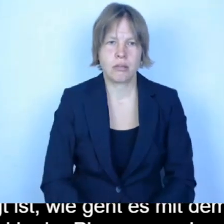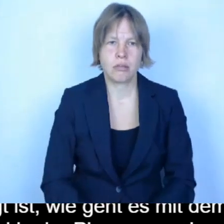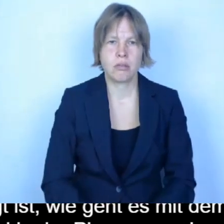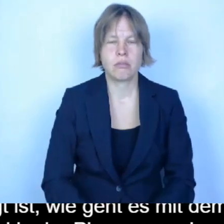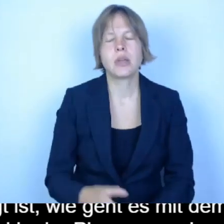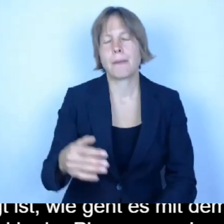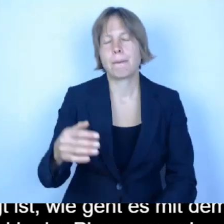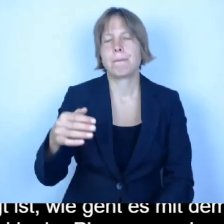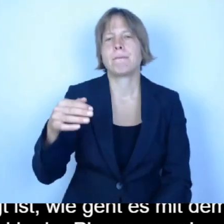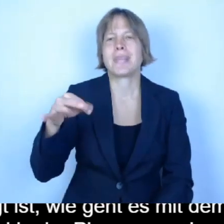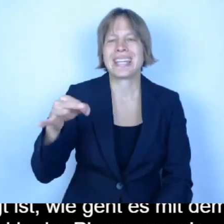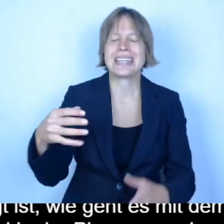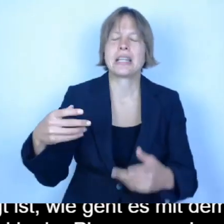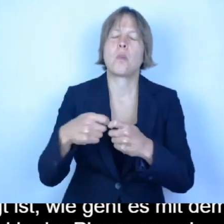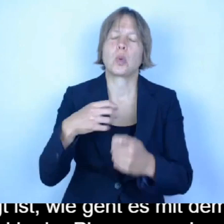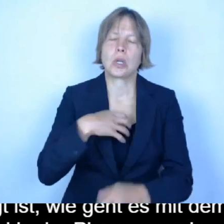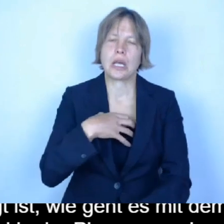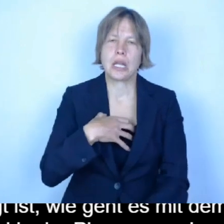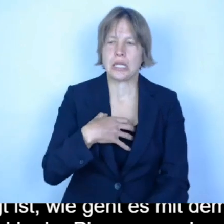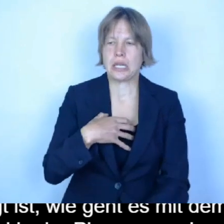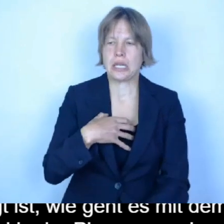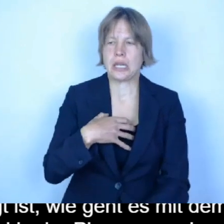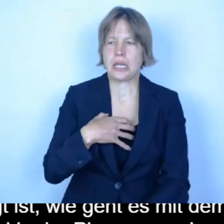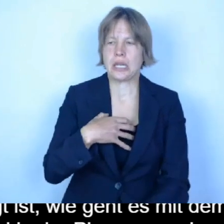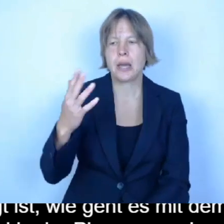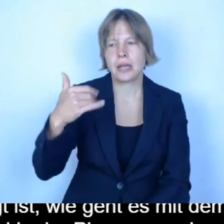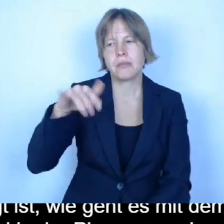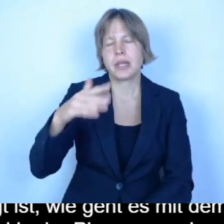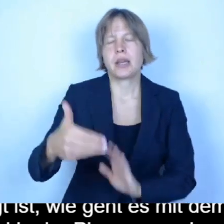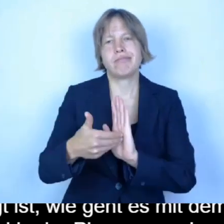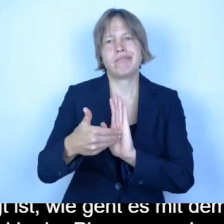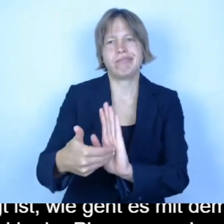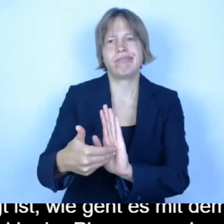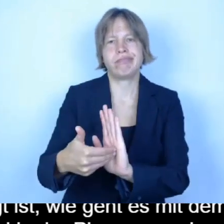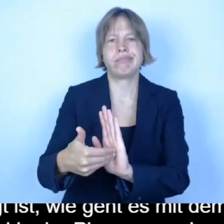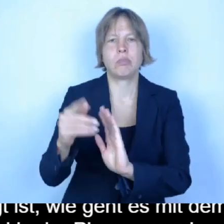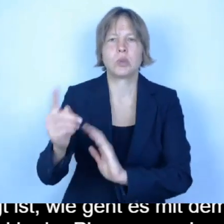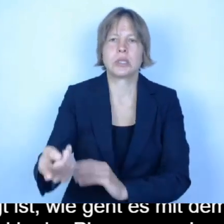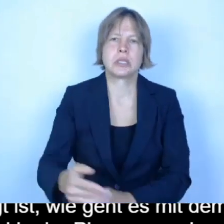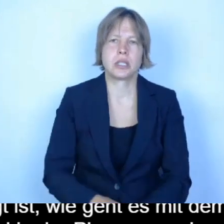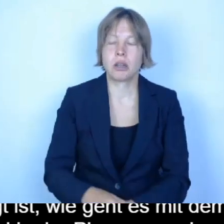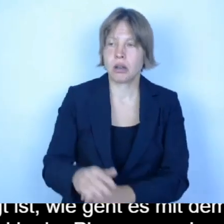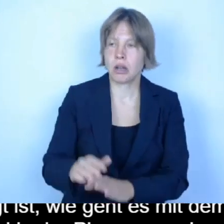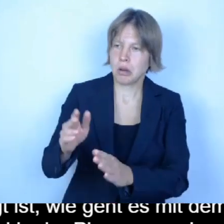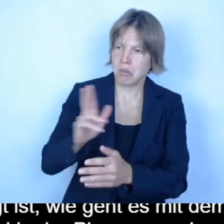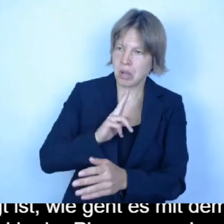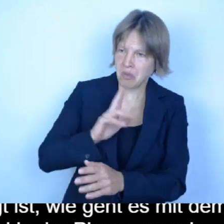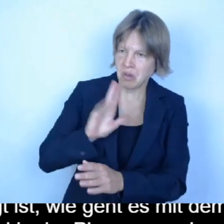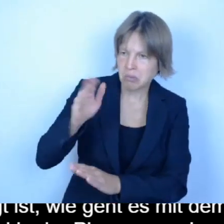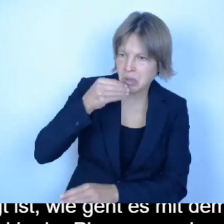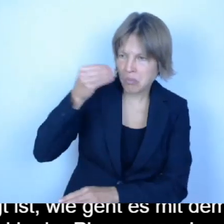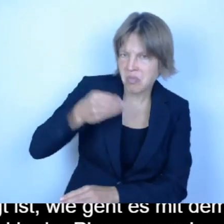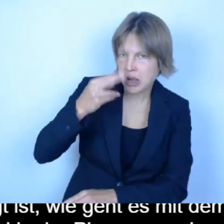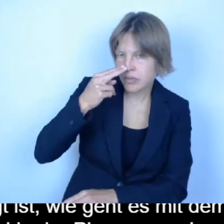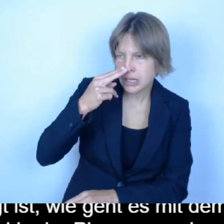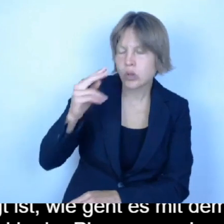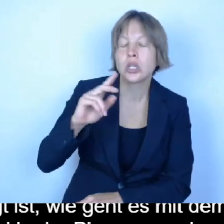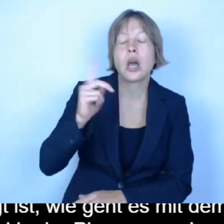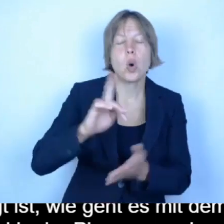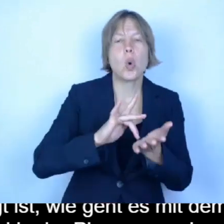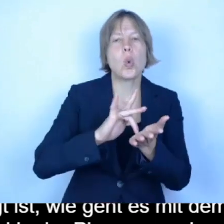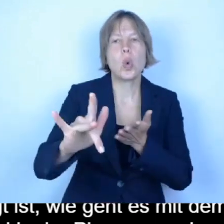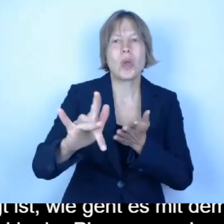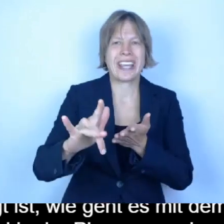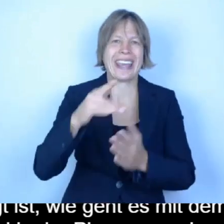quasi nochmal präsentiert. Aufgrund der Empfehlungen wird man reagieren. Da gibt es entsprechende Hygieneempfehlungen, die gemacht werden. Ich würde mal sagen, das Modell